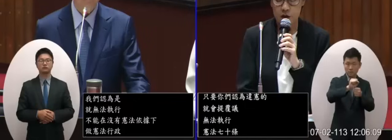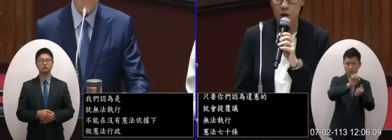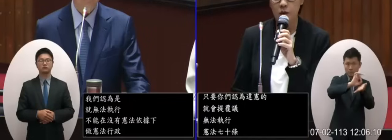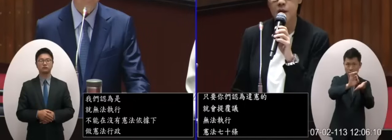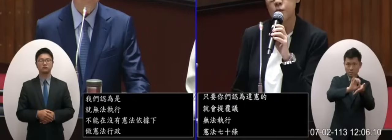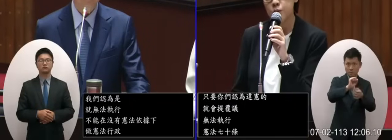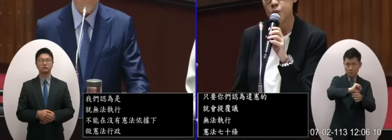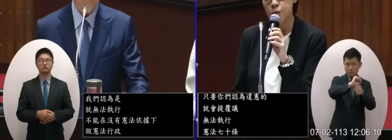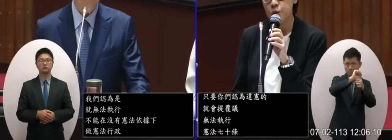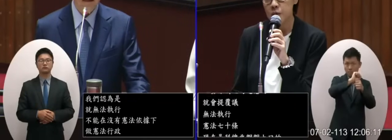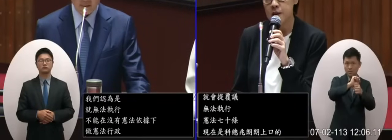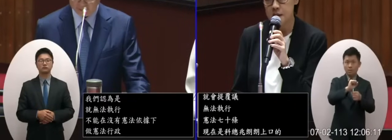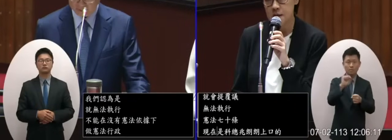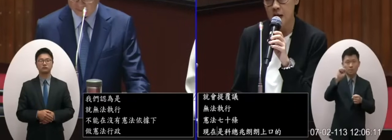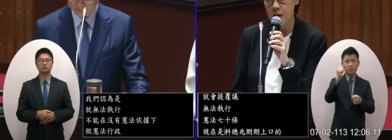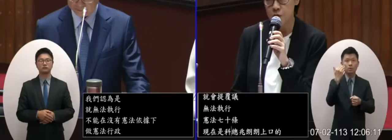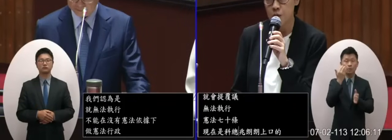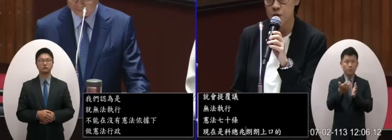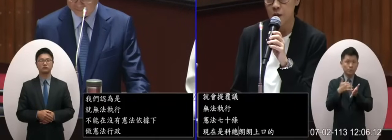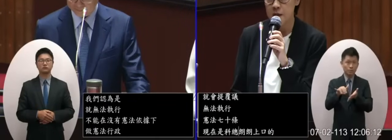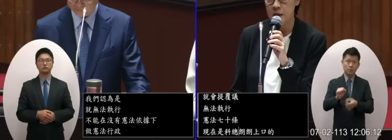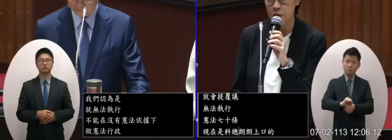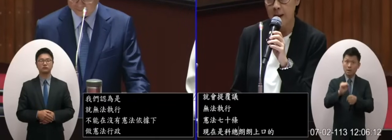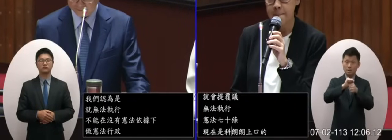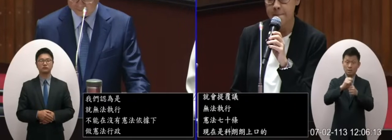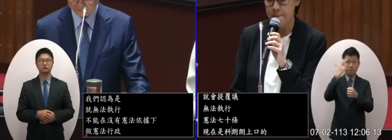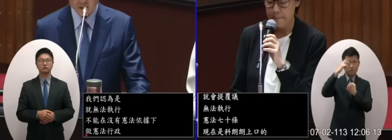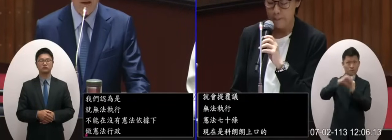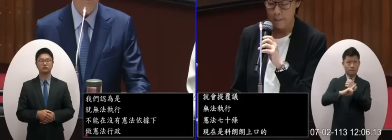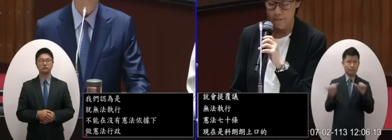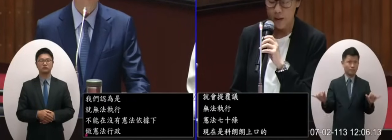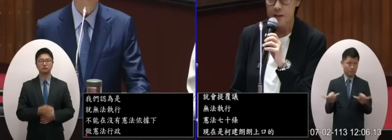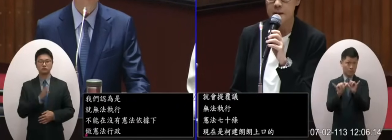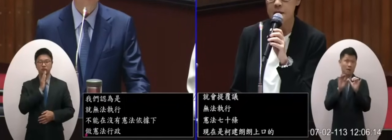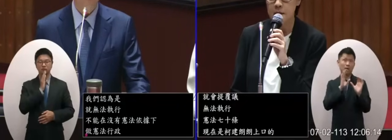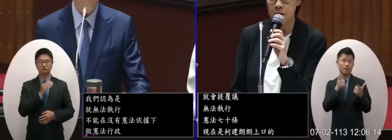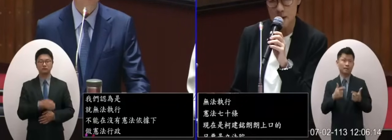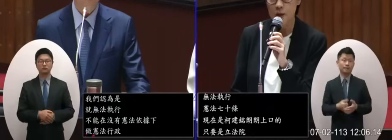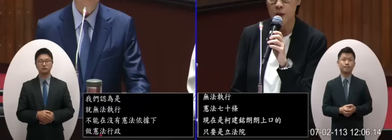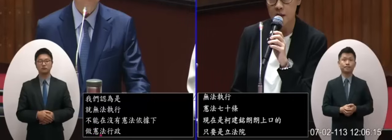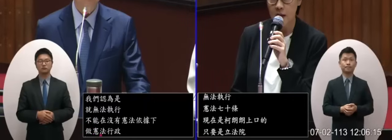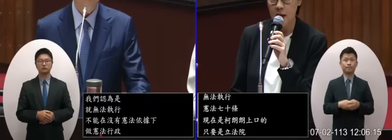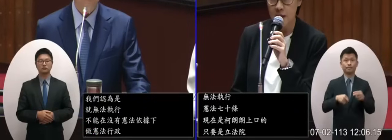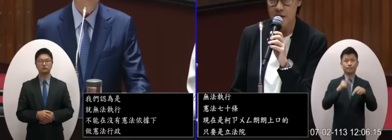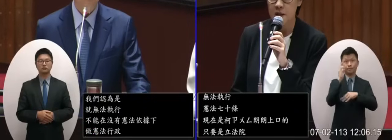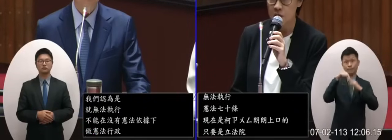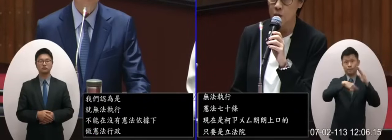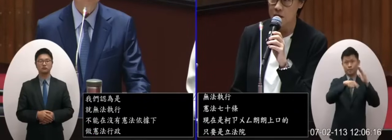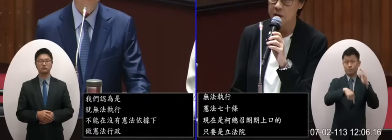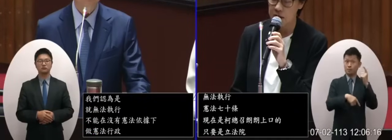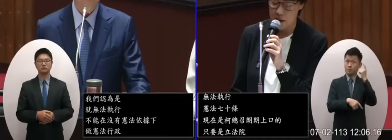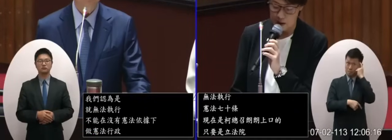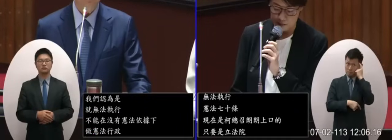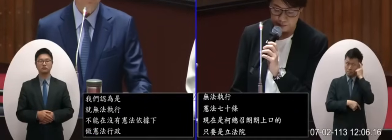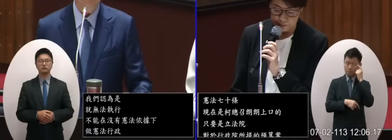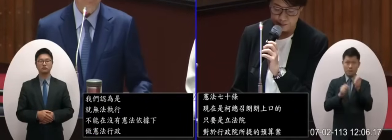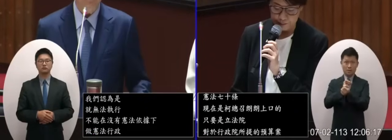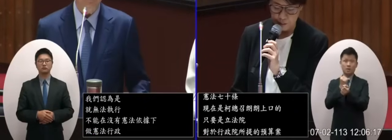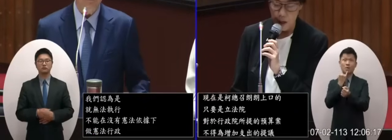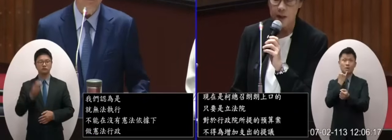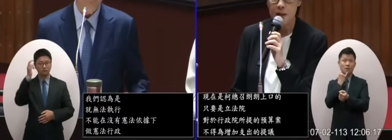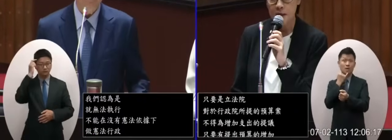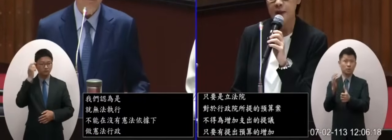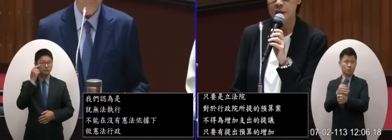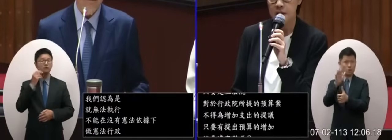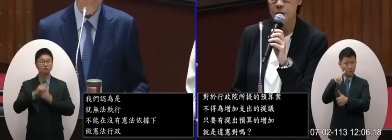议，只要有提出预算的增加就是违宪，对吗？ 是的。 这是行政院的立场还是柯总召的立场？ 这是宪法